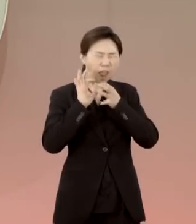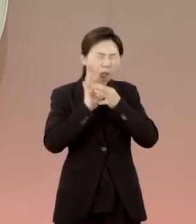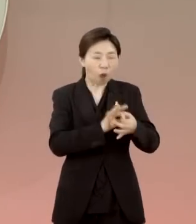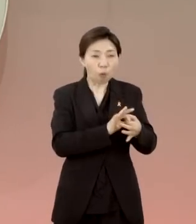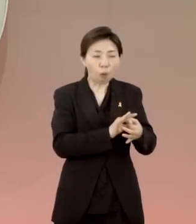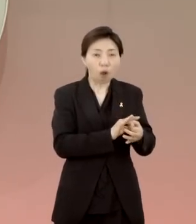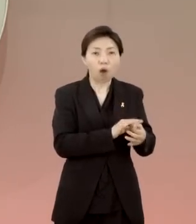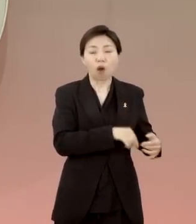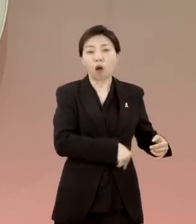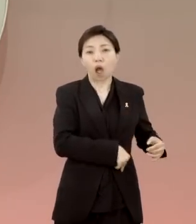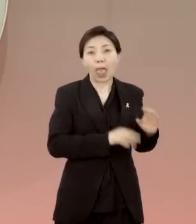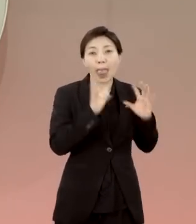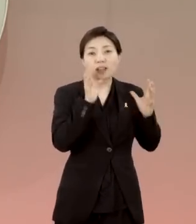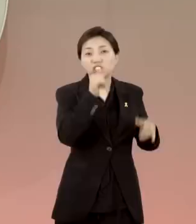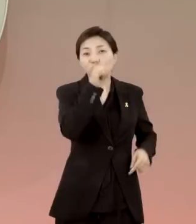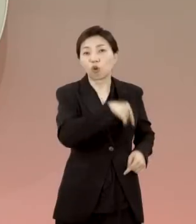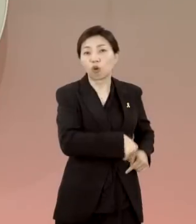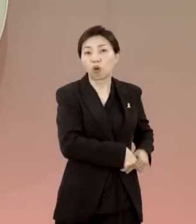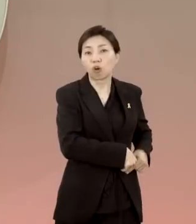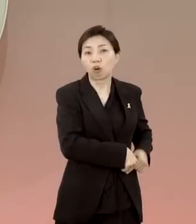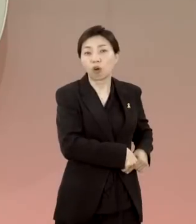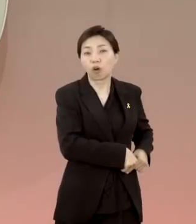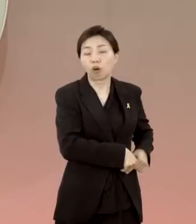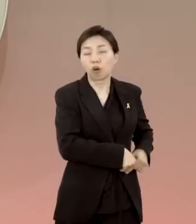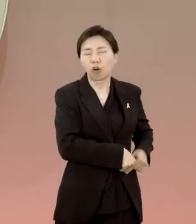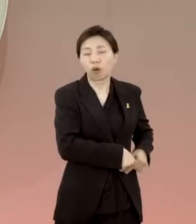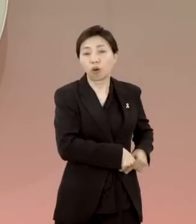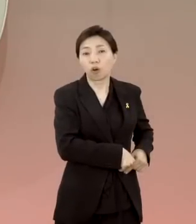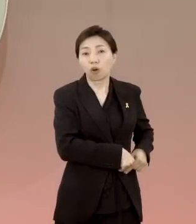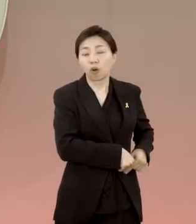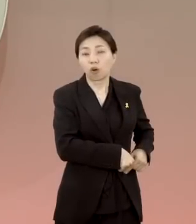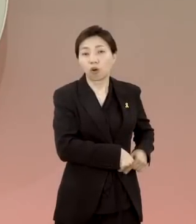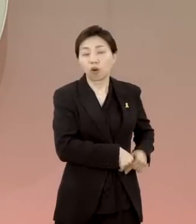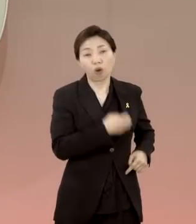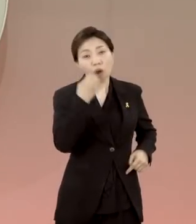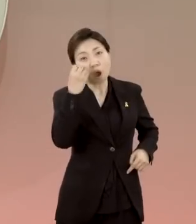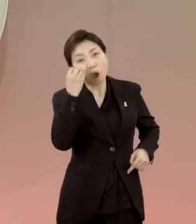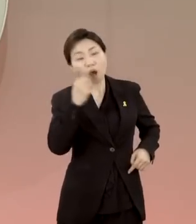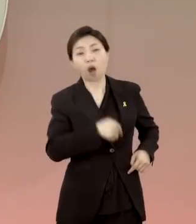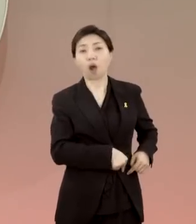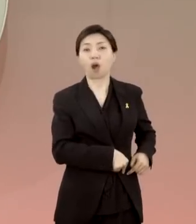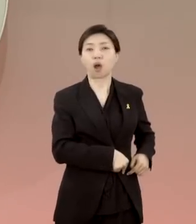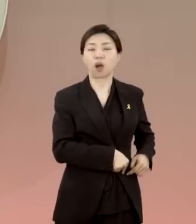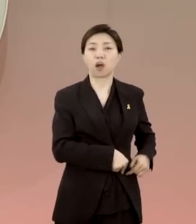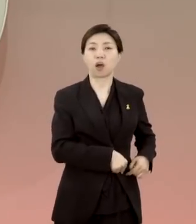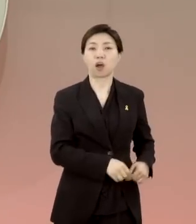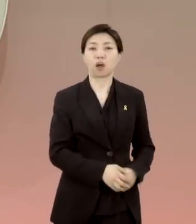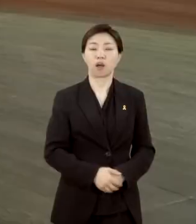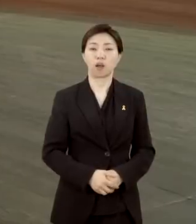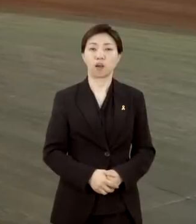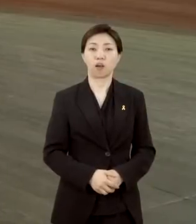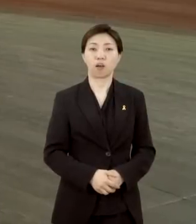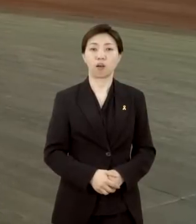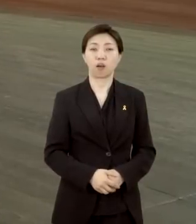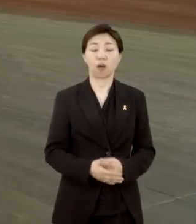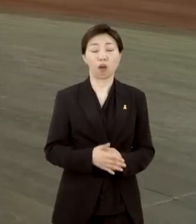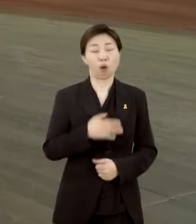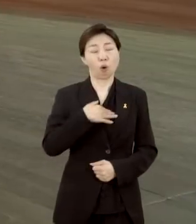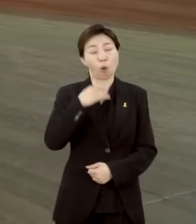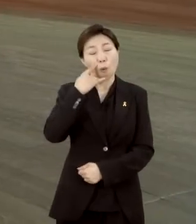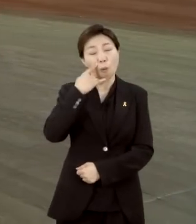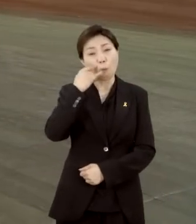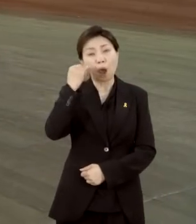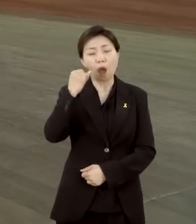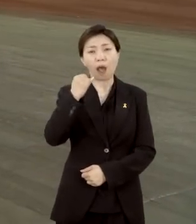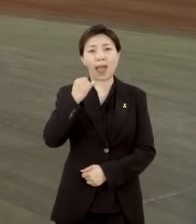오른쪽에 다 머무르면서이 아이는 나오지를 않더랍니다 그래서 엄마가